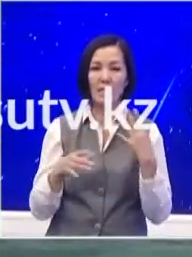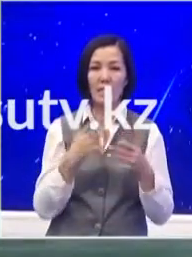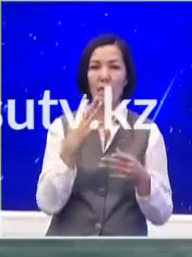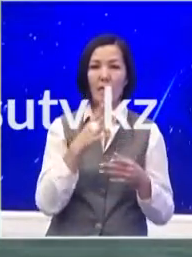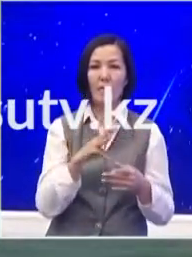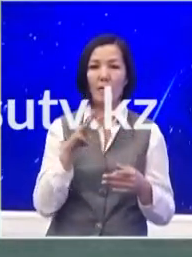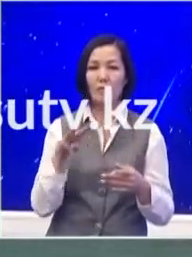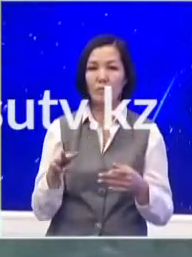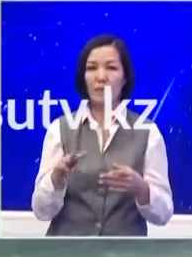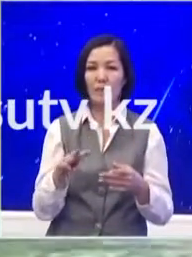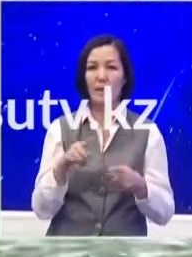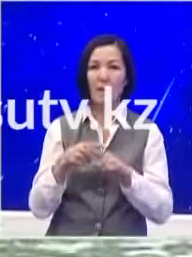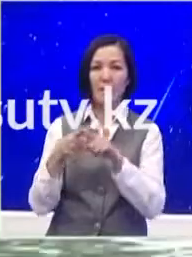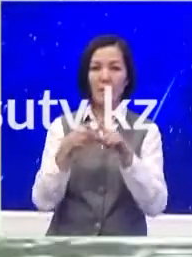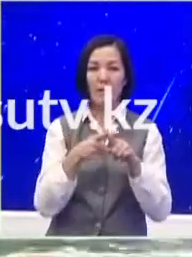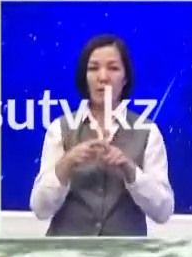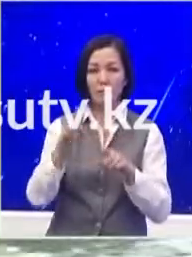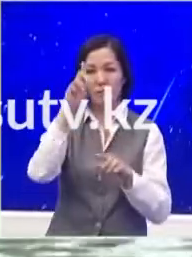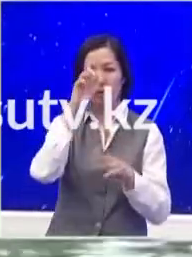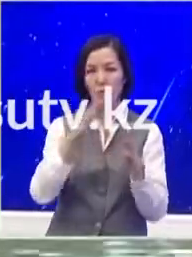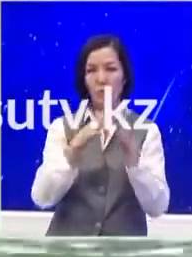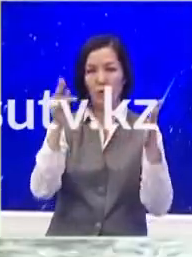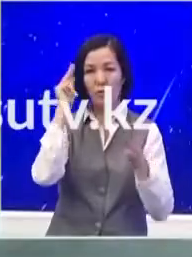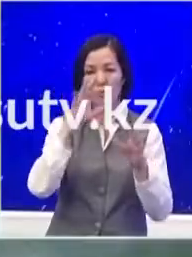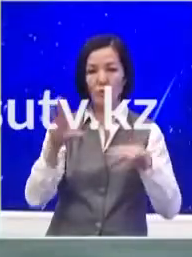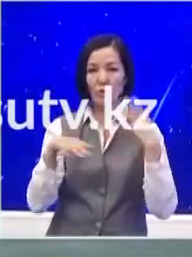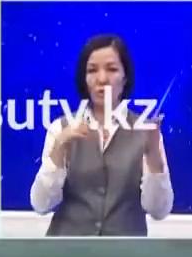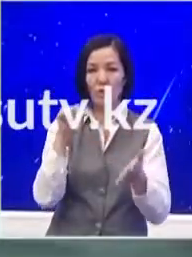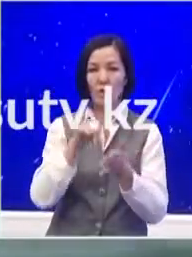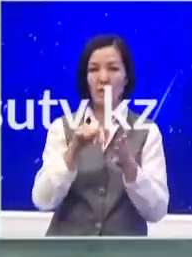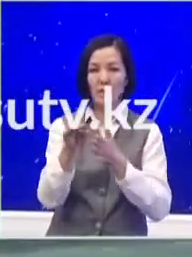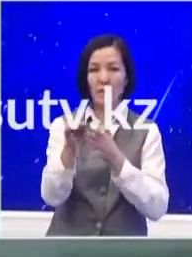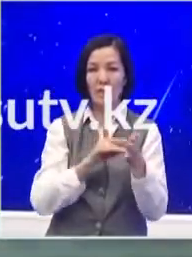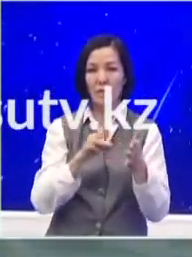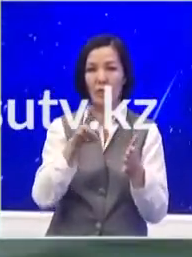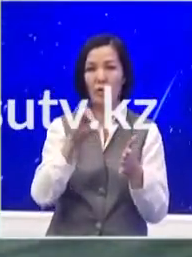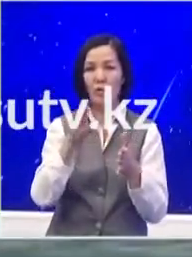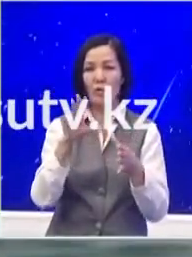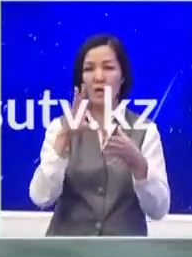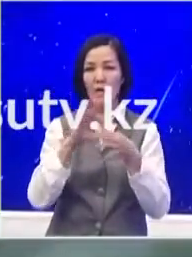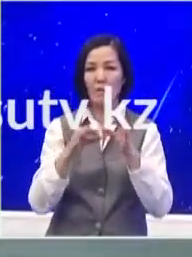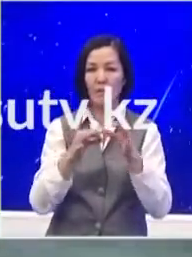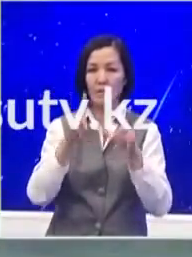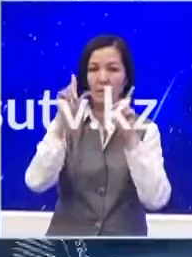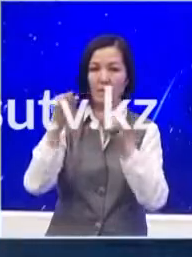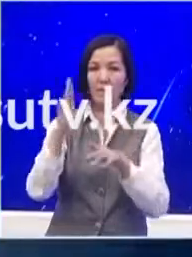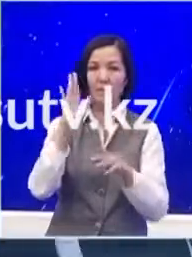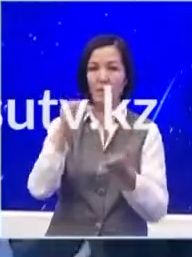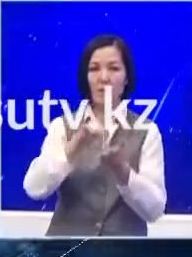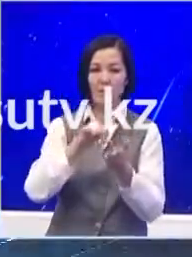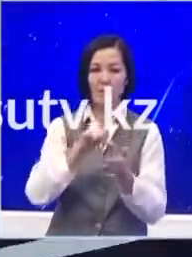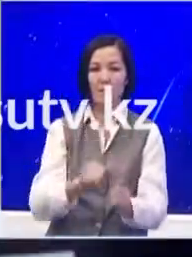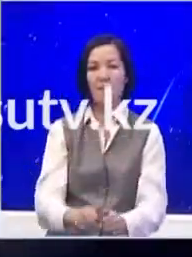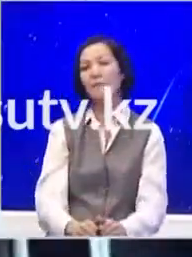күні Беларусь елінде кеңейтілген оқу-жаттығу жиынын өткізеді. Сол жақтан тікелей Токио Олимпиадасына аттанатын болады. Жарқын Нұрланұлы,